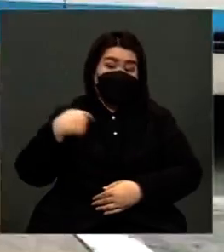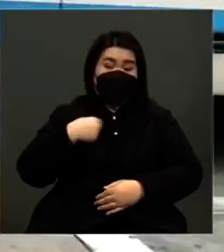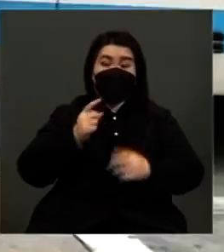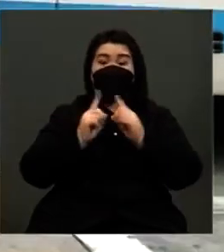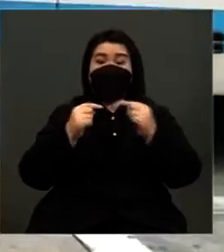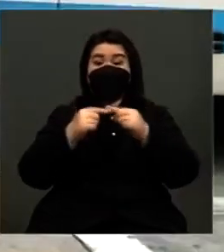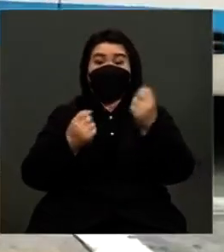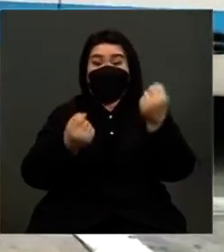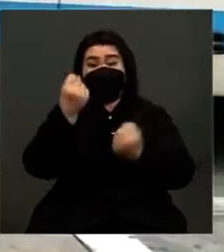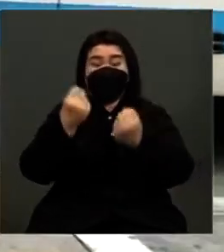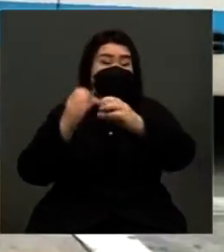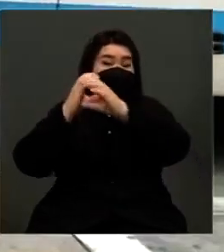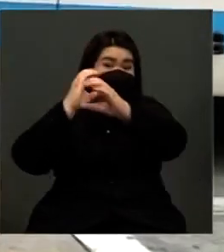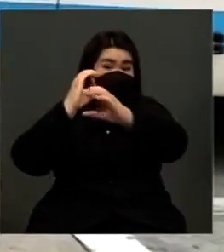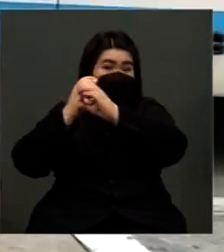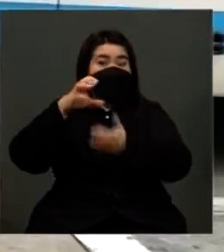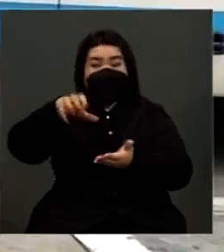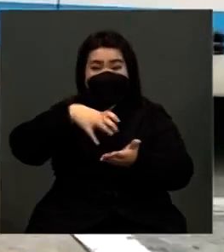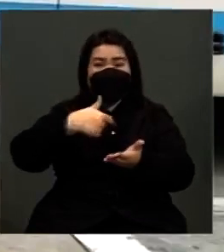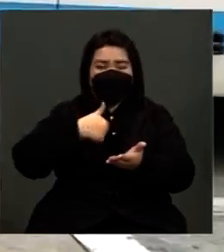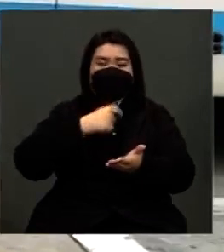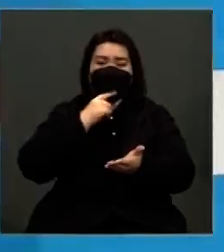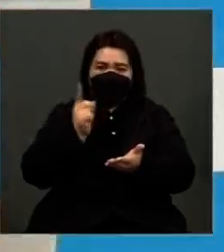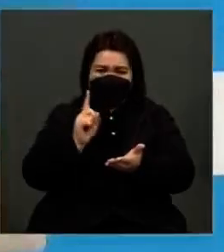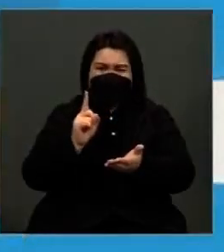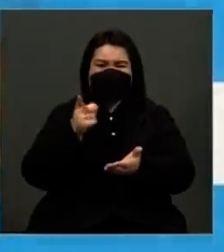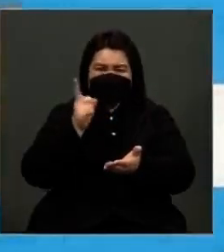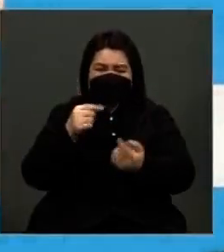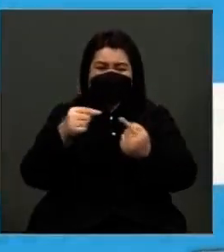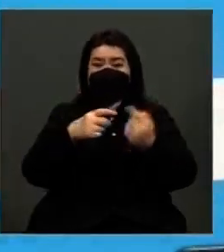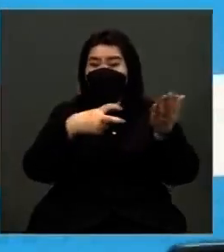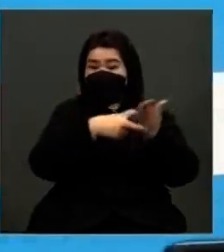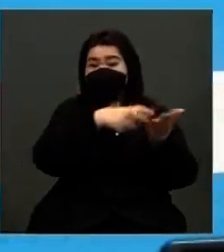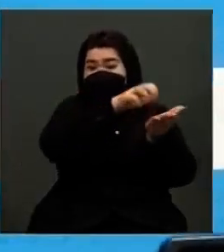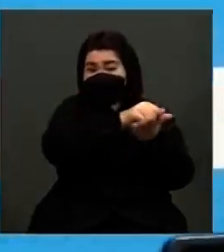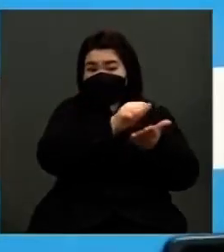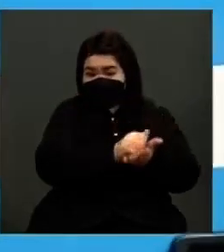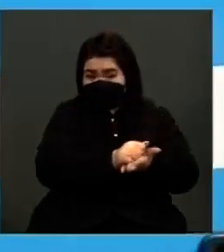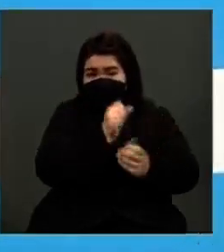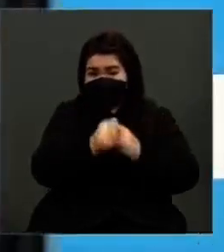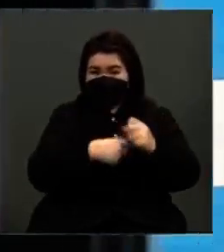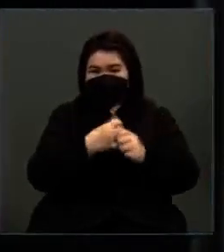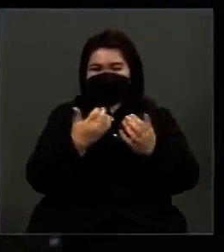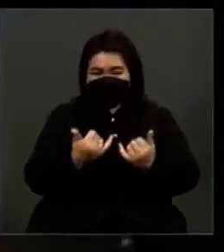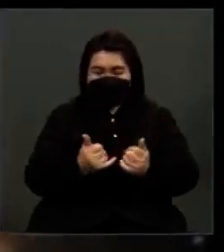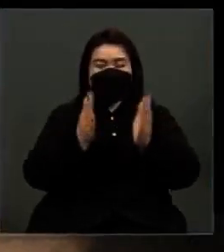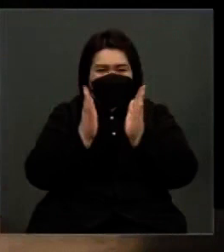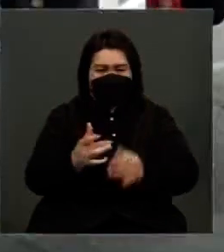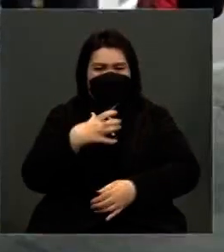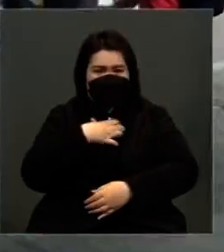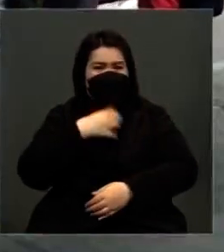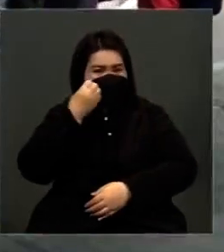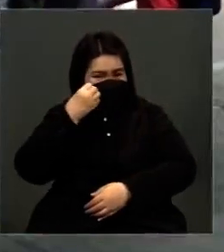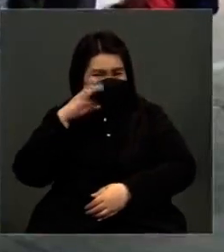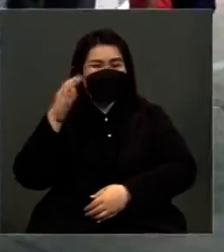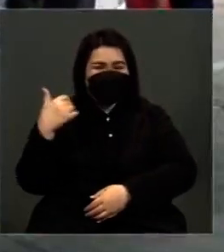ร์ที่ได้เปิดเผยกับผมว่าจากการสำรวจยอดจองตั๋วพบว่าปีนี้ประชาชนตื่นตัวในการกลับภูมิลำเน